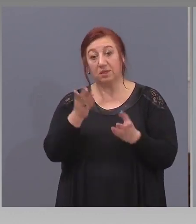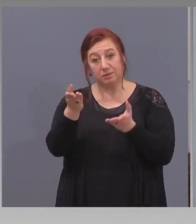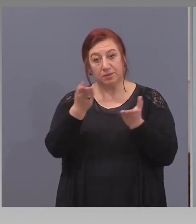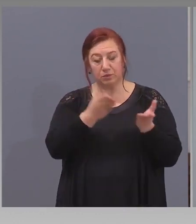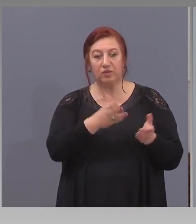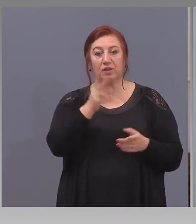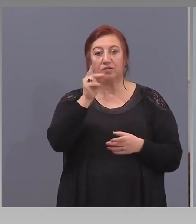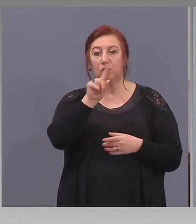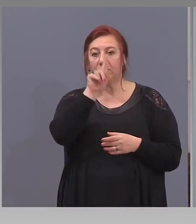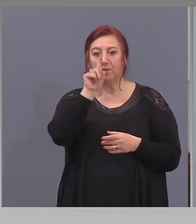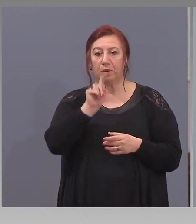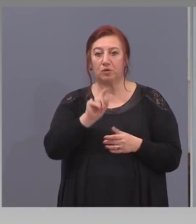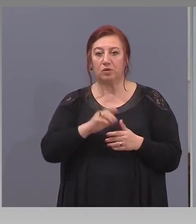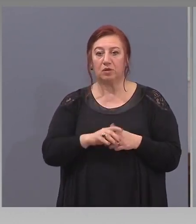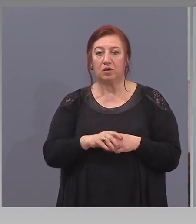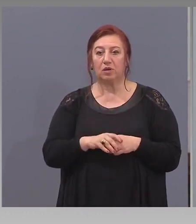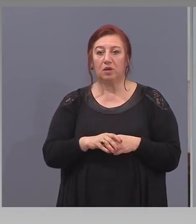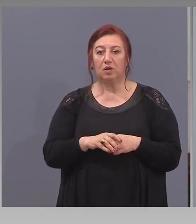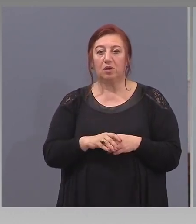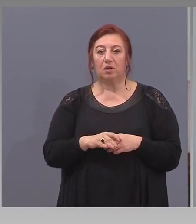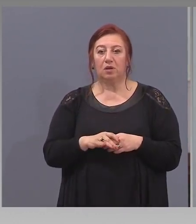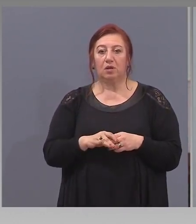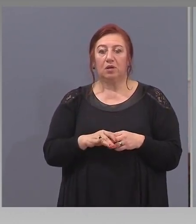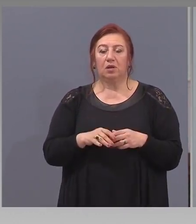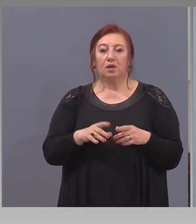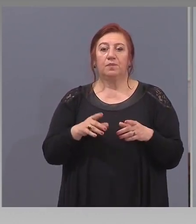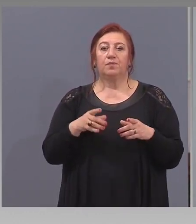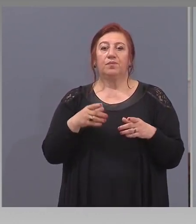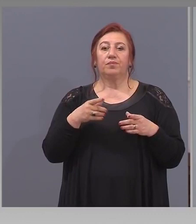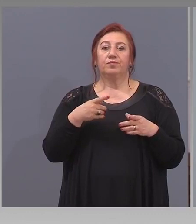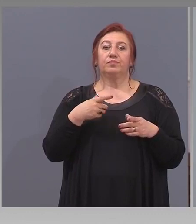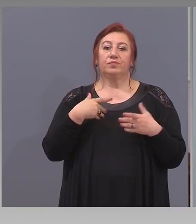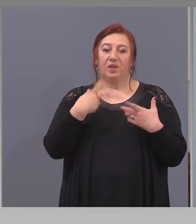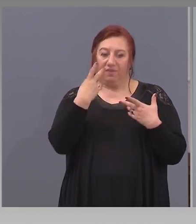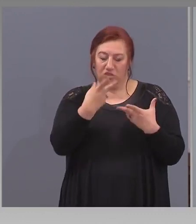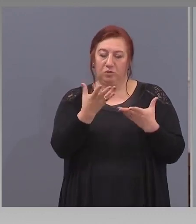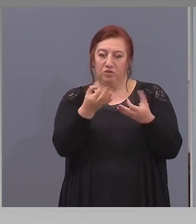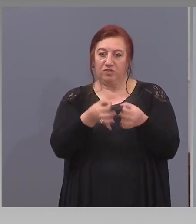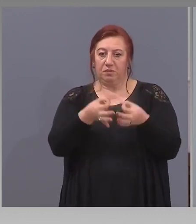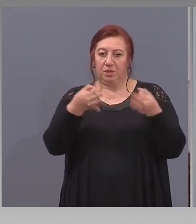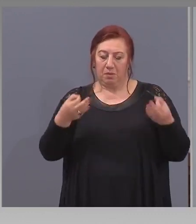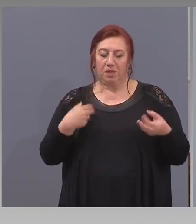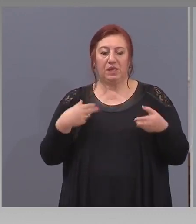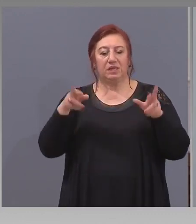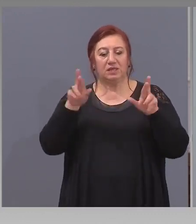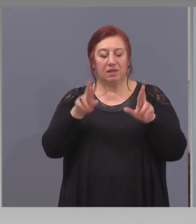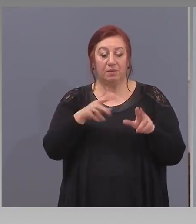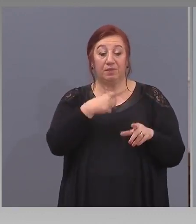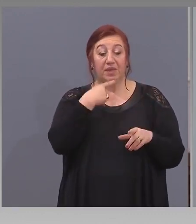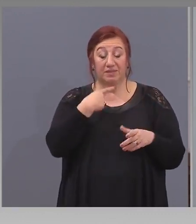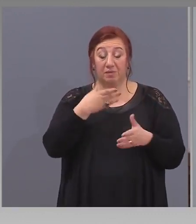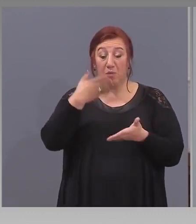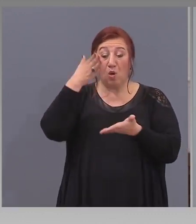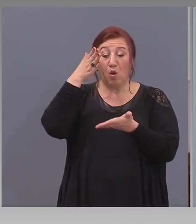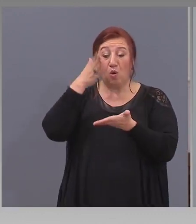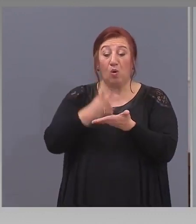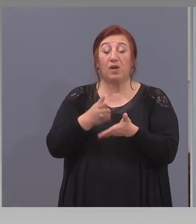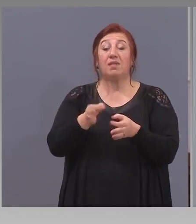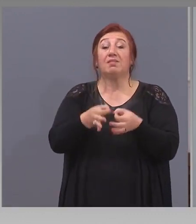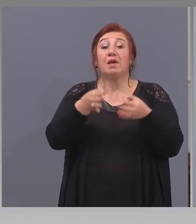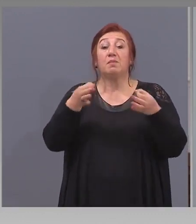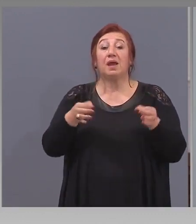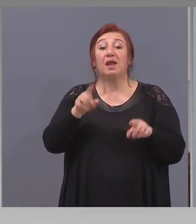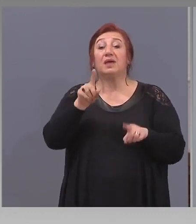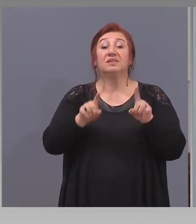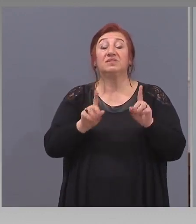Заповядайте. Така, не чух някакви конкретни мерки, но се надявам, че наистина работите и мислите точно... Конкретната мярка зависи от времето, за което